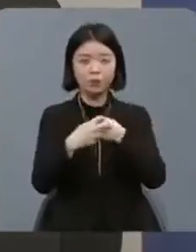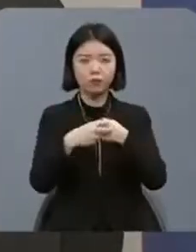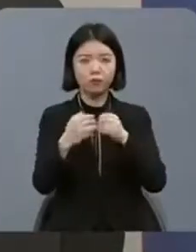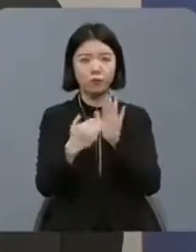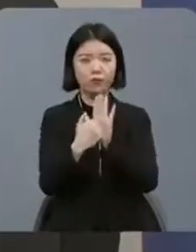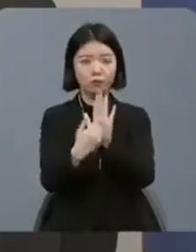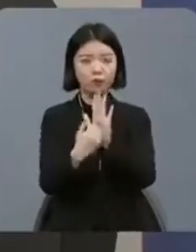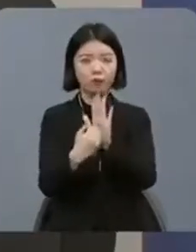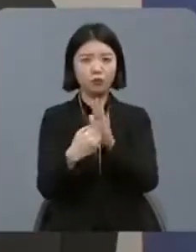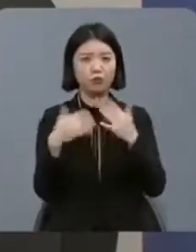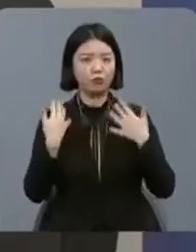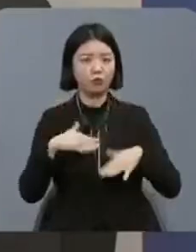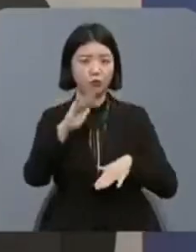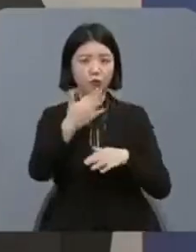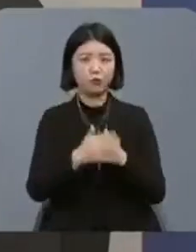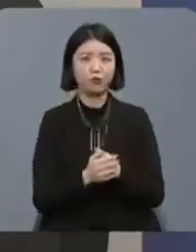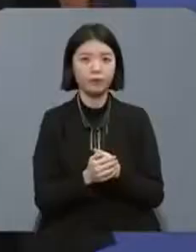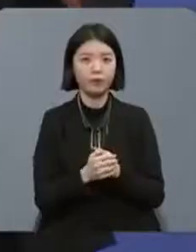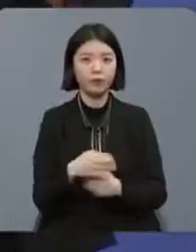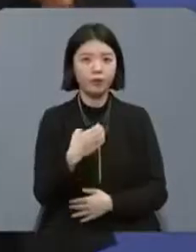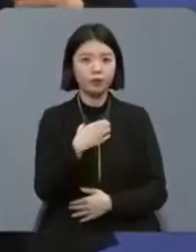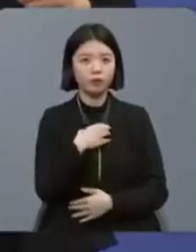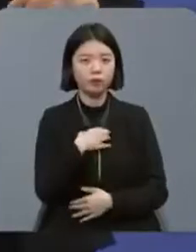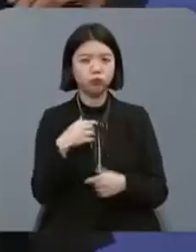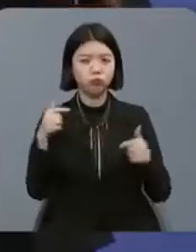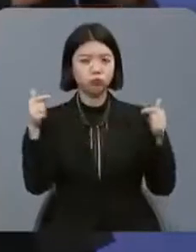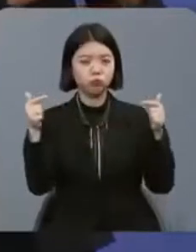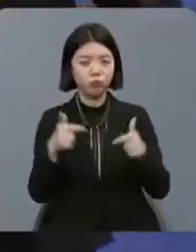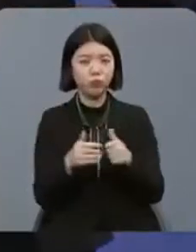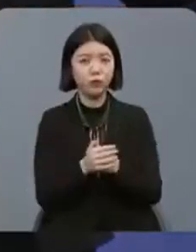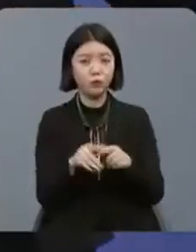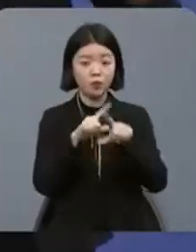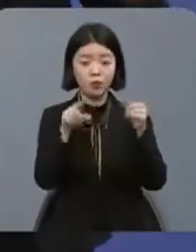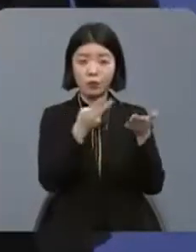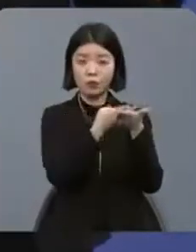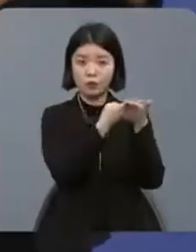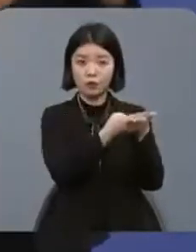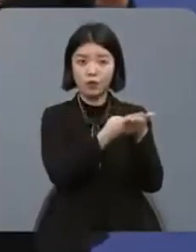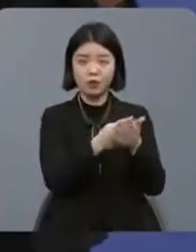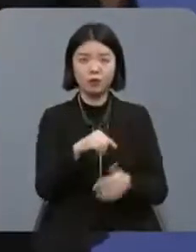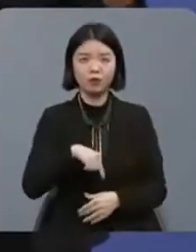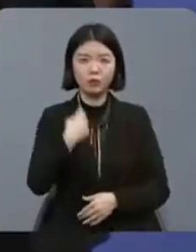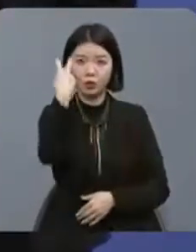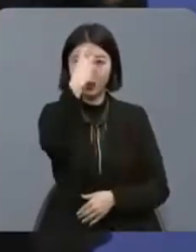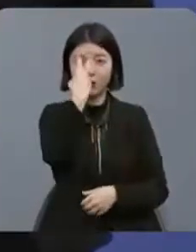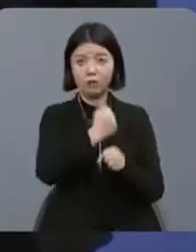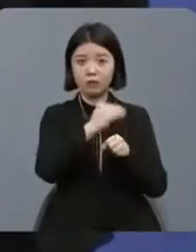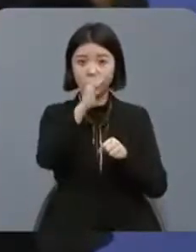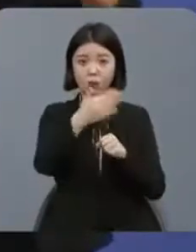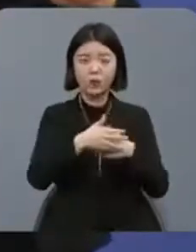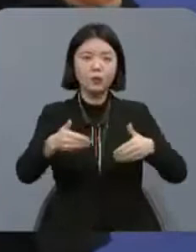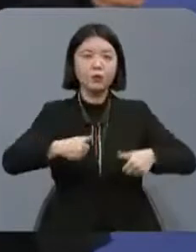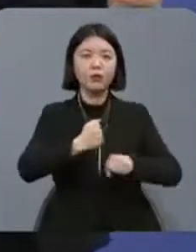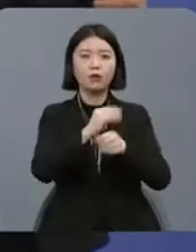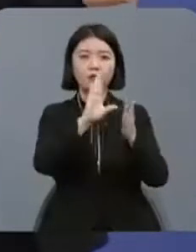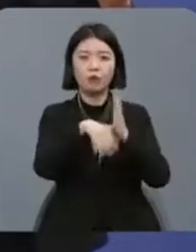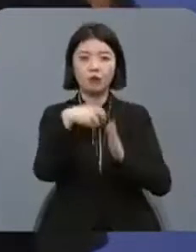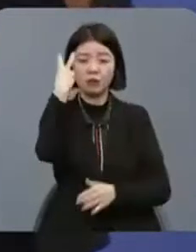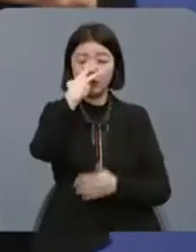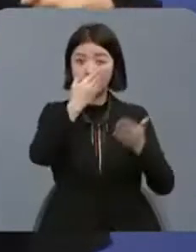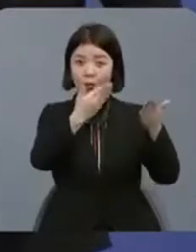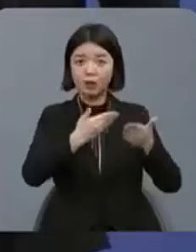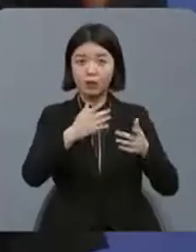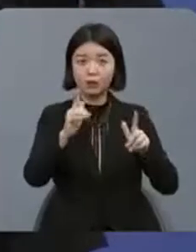체계도 전환됐습니다. 위험도가 낮은 일반 환자군은 스스로 관리하고 필요시 진료를